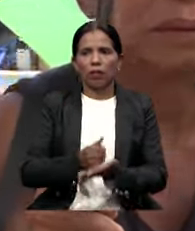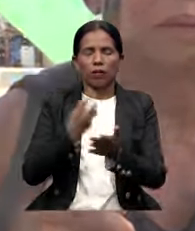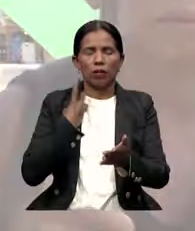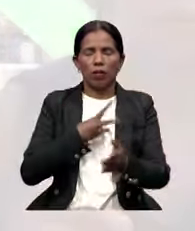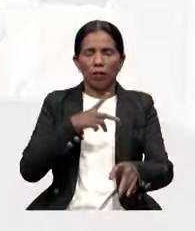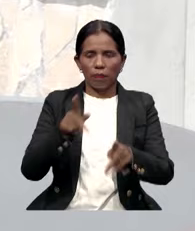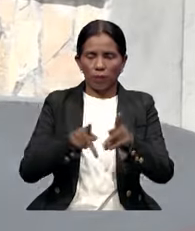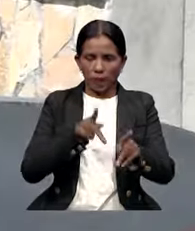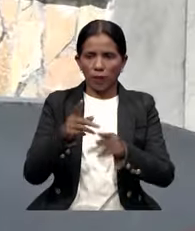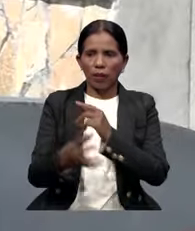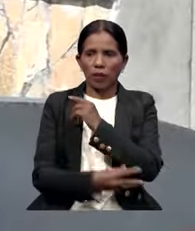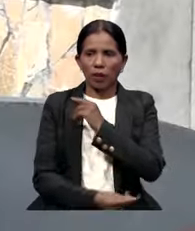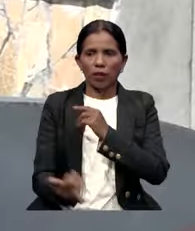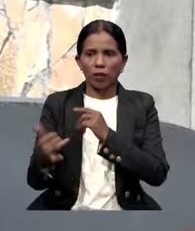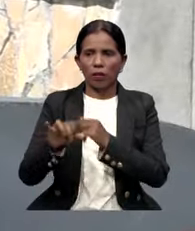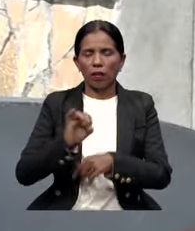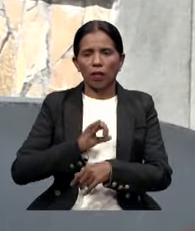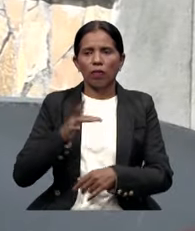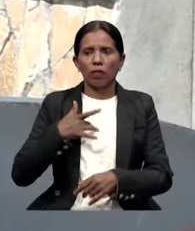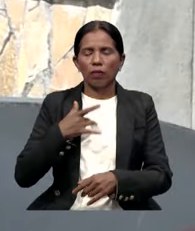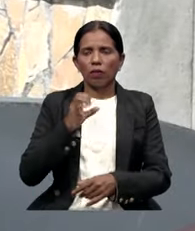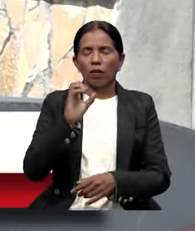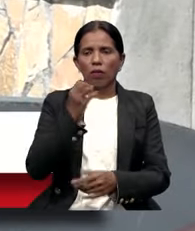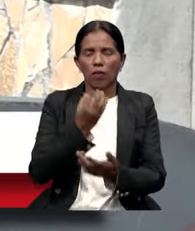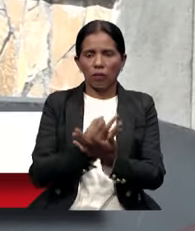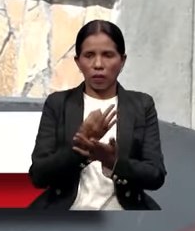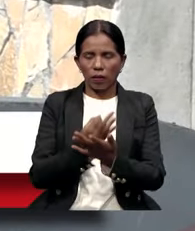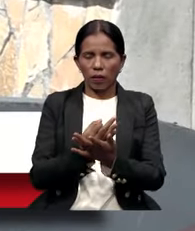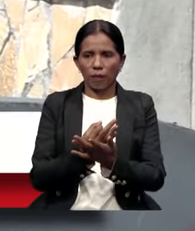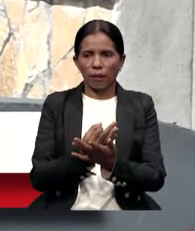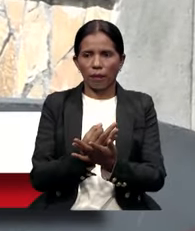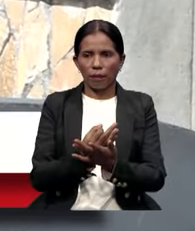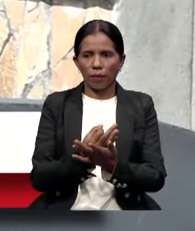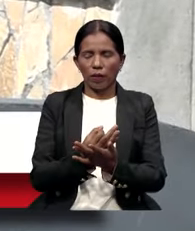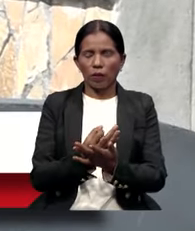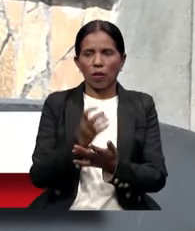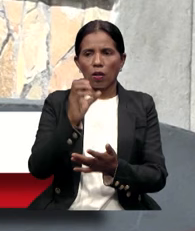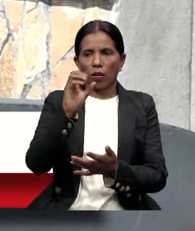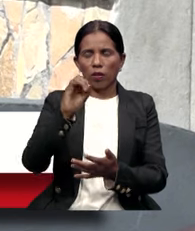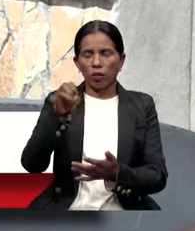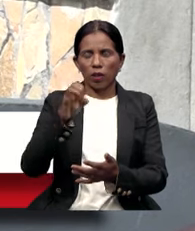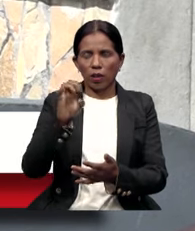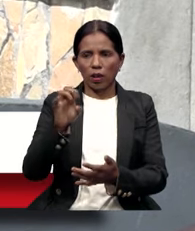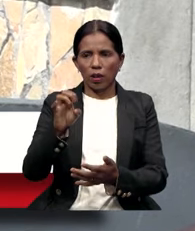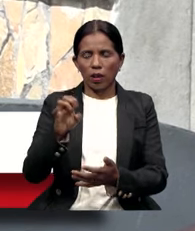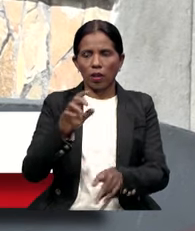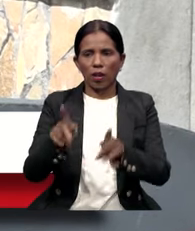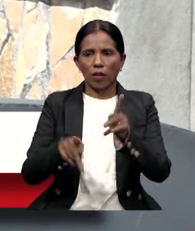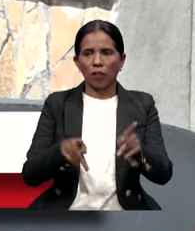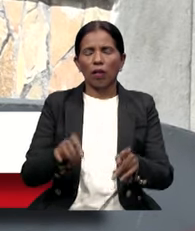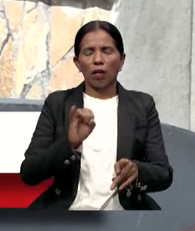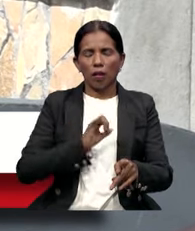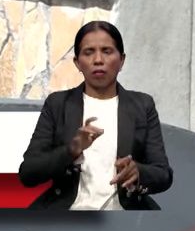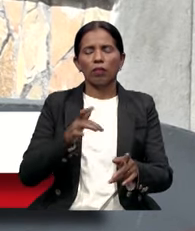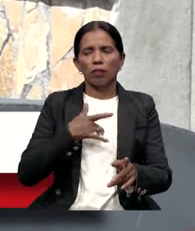ki sana. Au senti babe orsamentu Jeral babe povunia ne au sentence ne stado